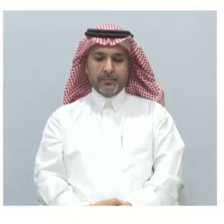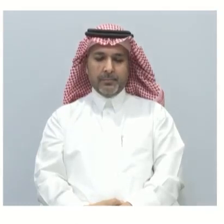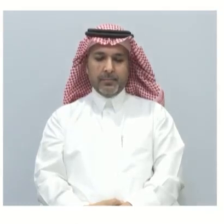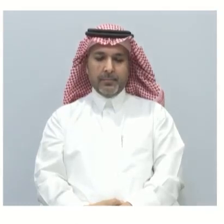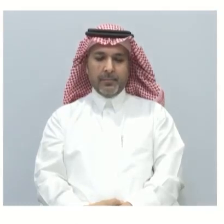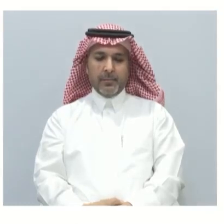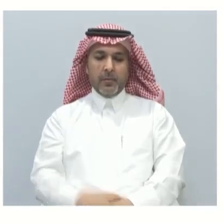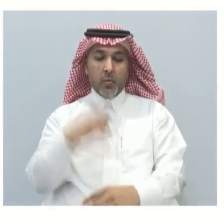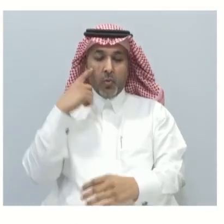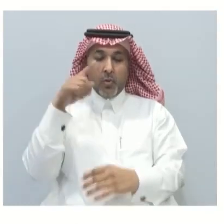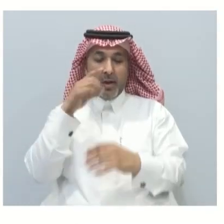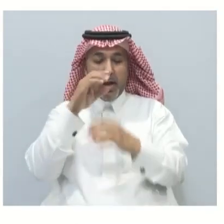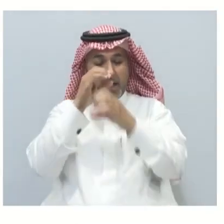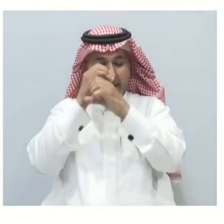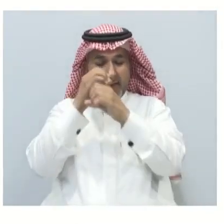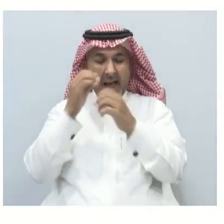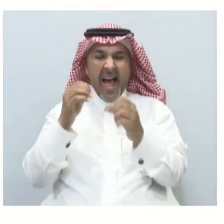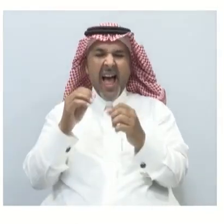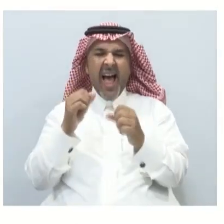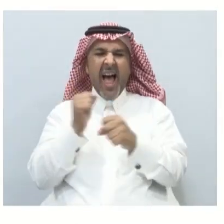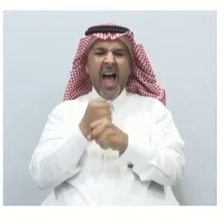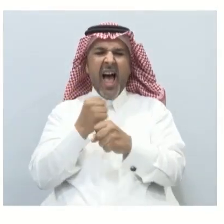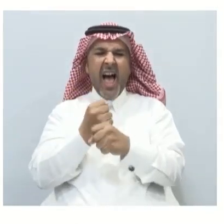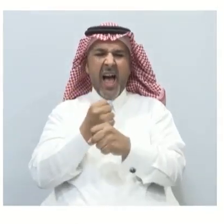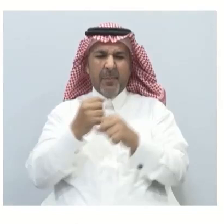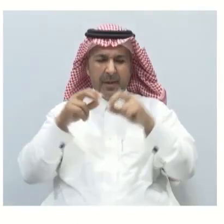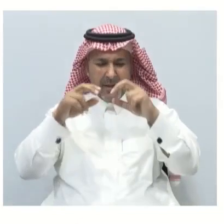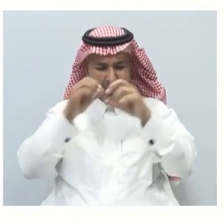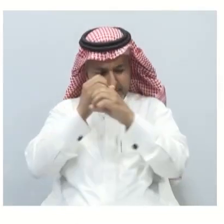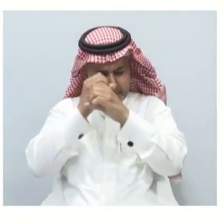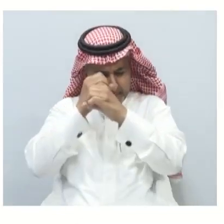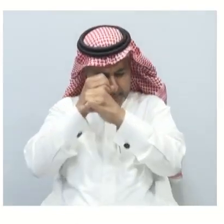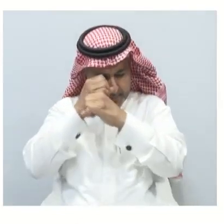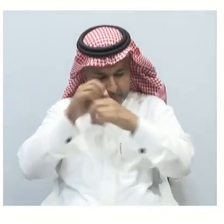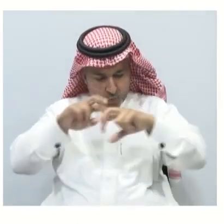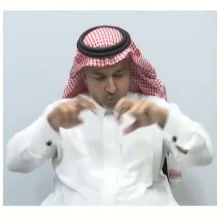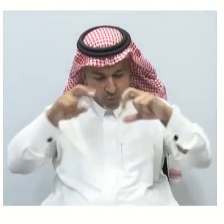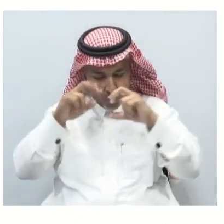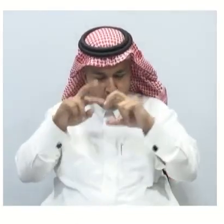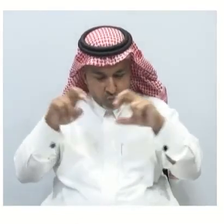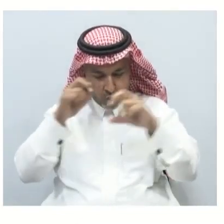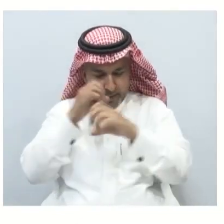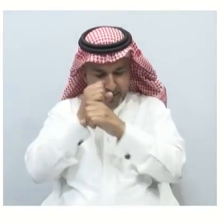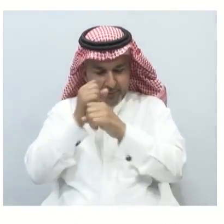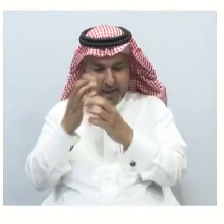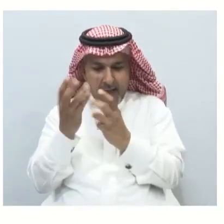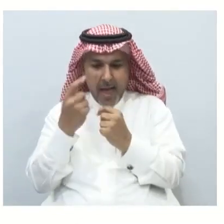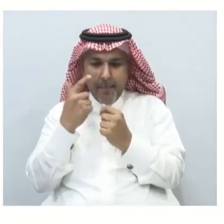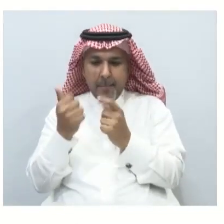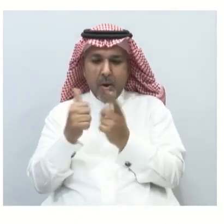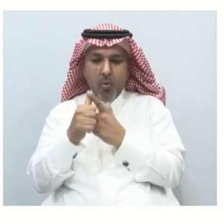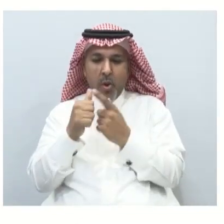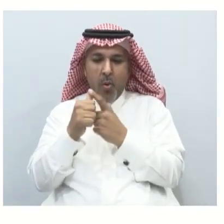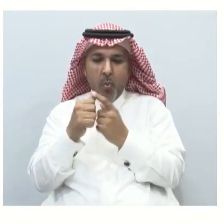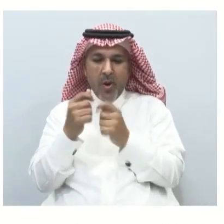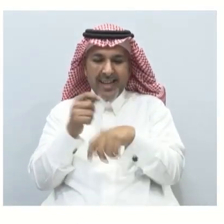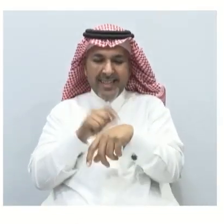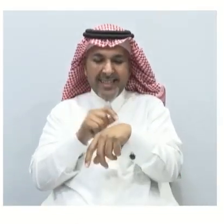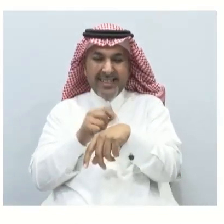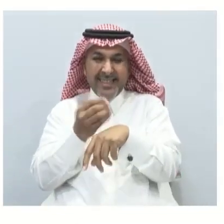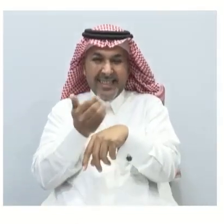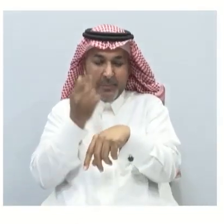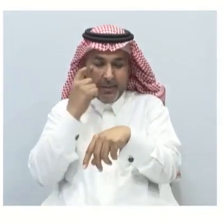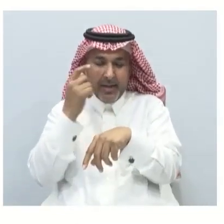البدايه وبعد اربع ساعات اذا هنا هذا الزمن اصبح عدد الخلايا 23000